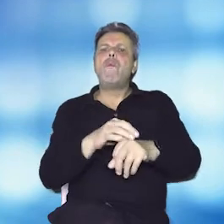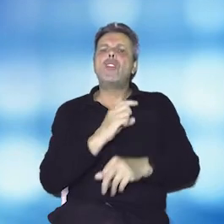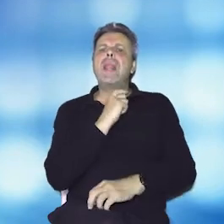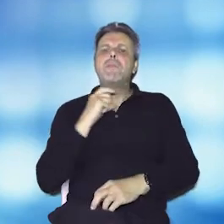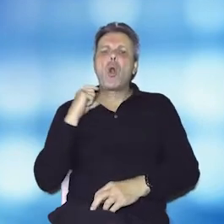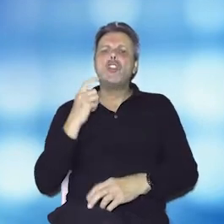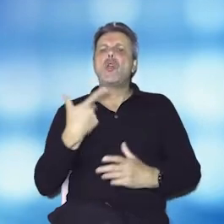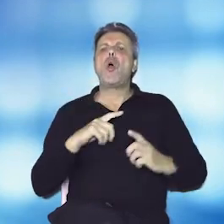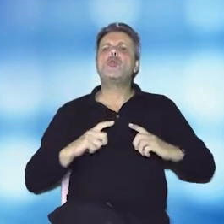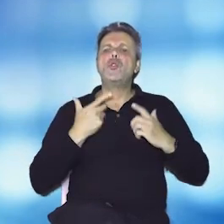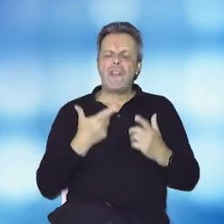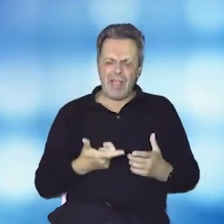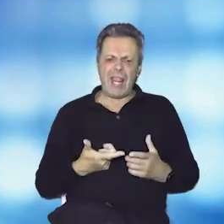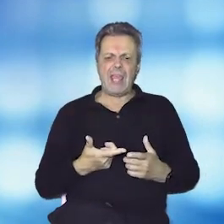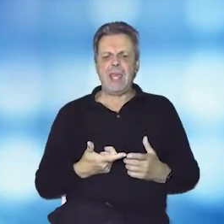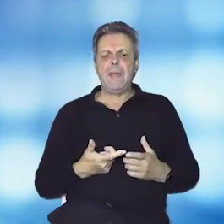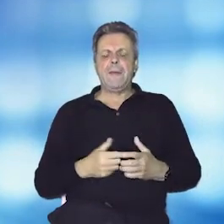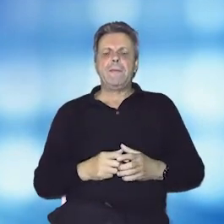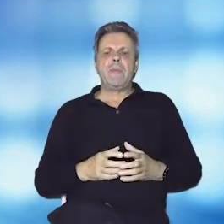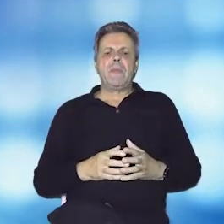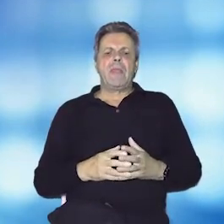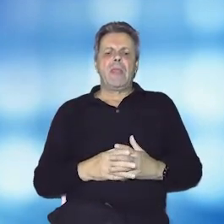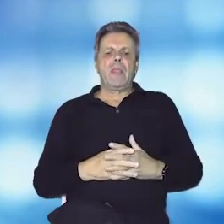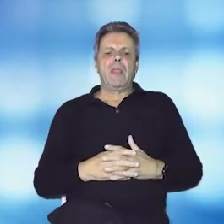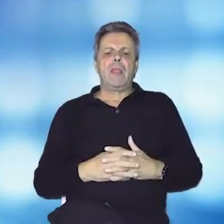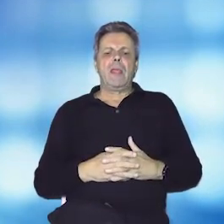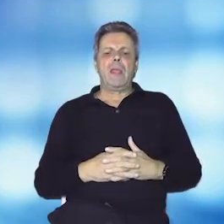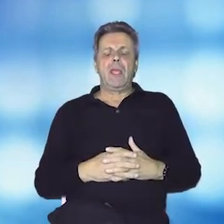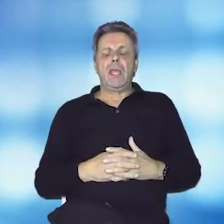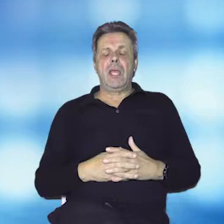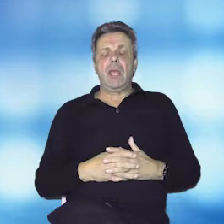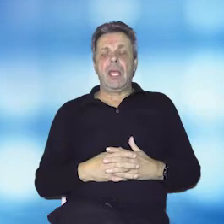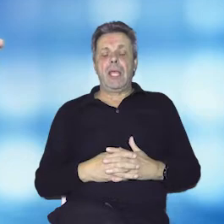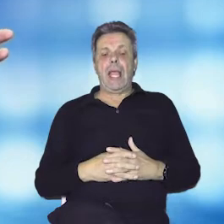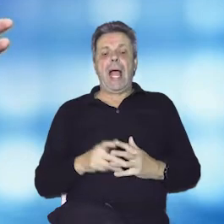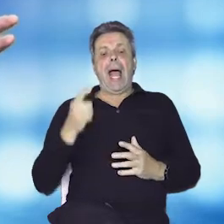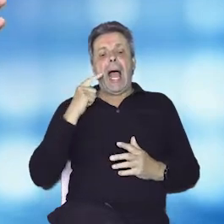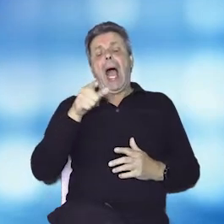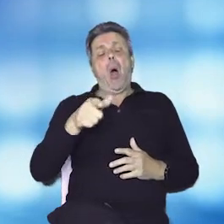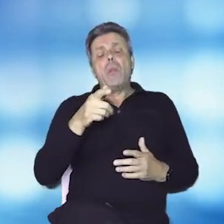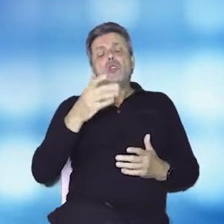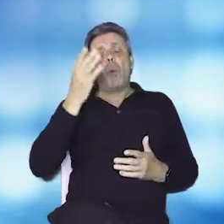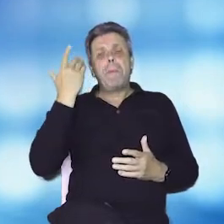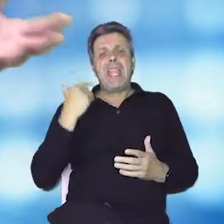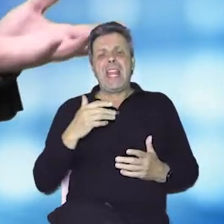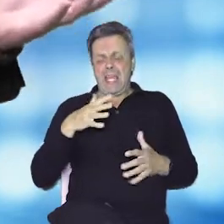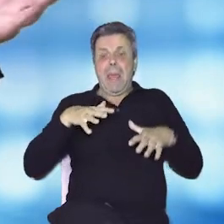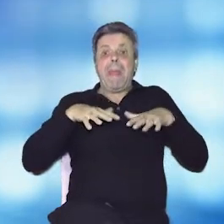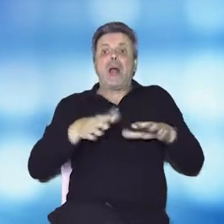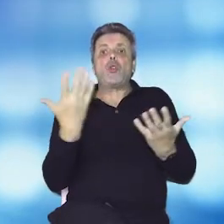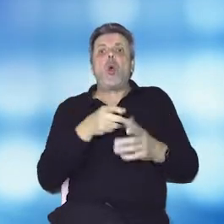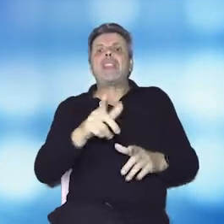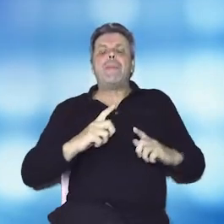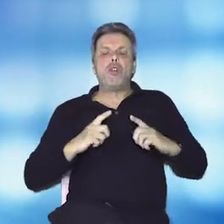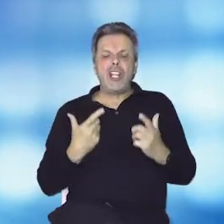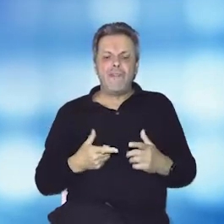koji su živjeli na drevnom američkom kontinentu, a zapravo su potekli od... Cijeli taj narod koji je tamo